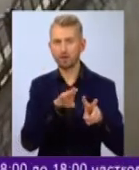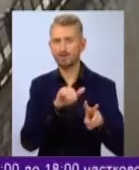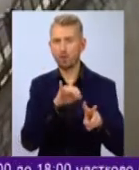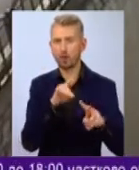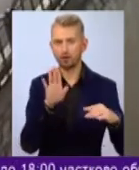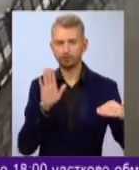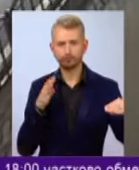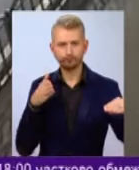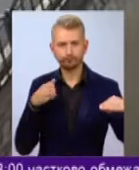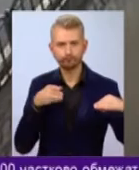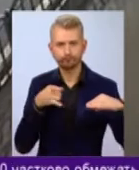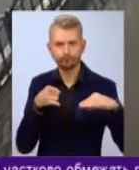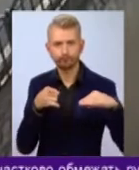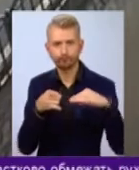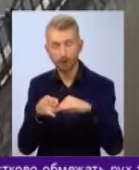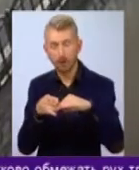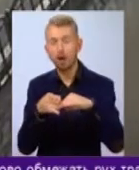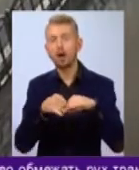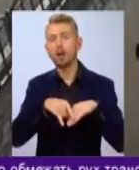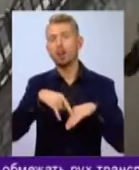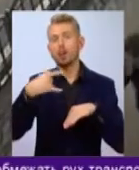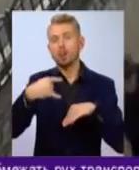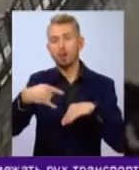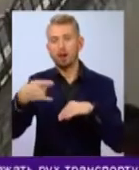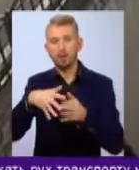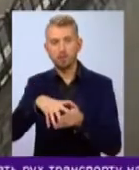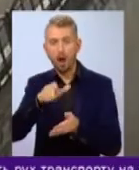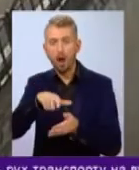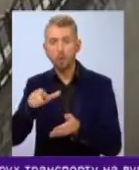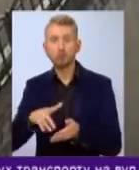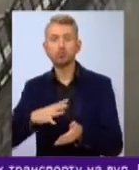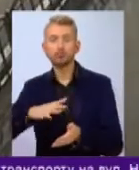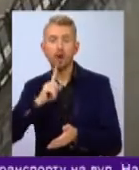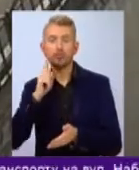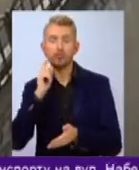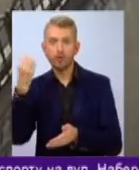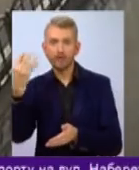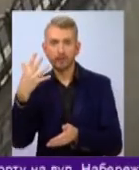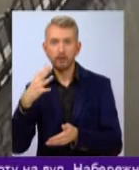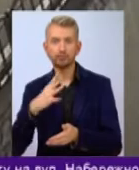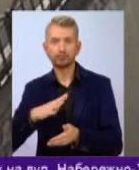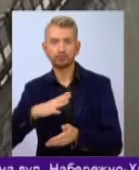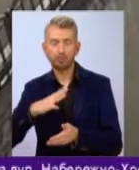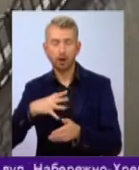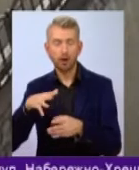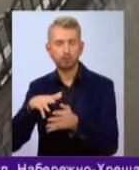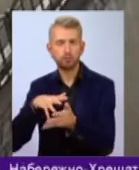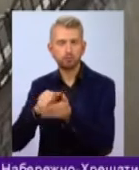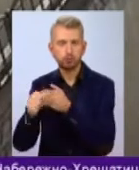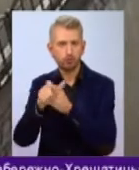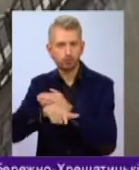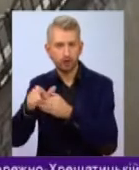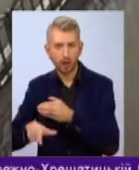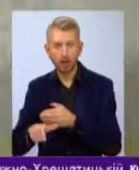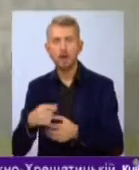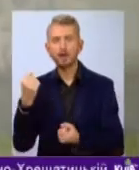Внаслідок зіткнення Lexus відкинуло на тротуар, де люди чекали зеленого сигналу, щоб перейти вулицю. За кермом машини, що спричинила смерть